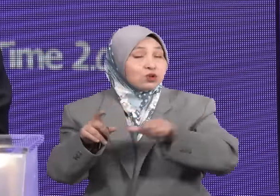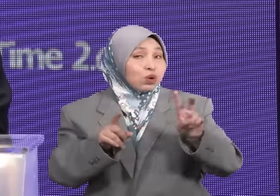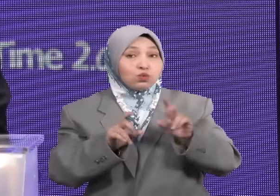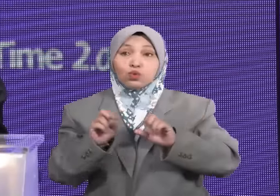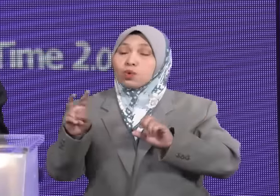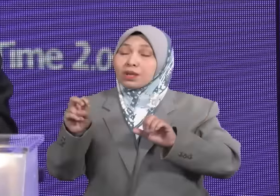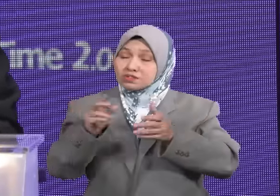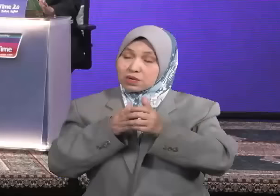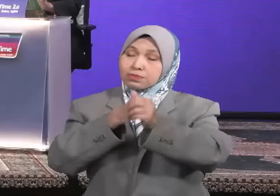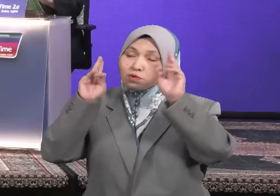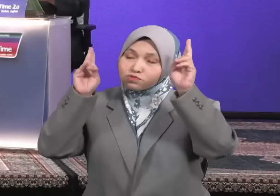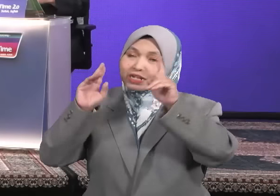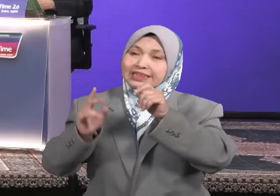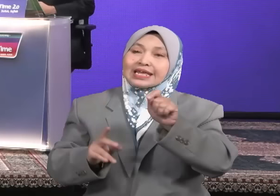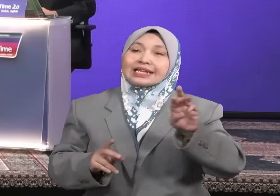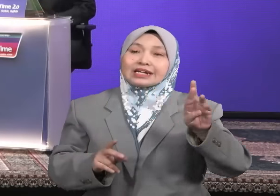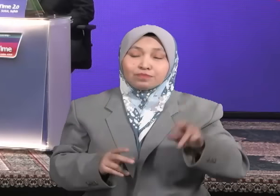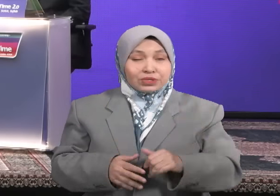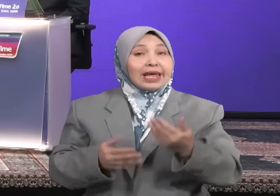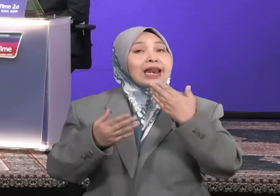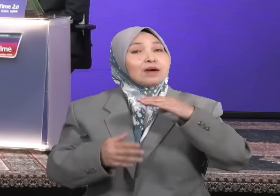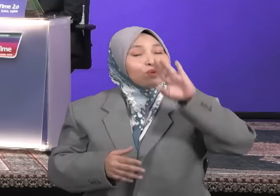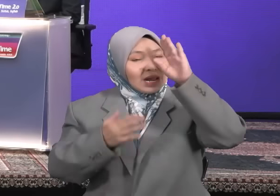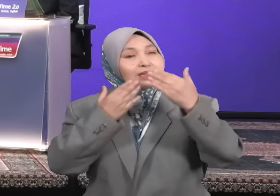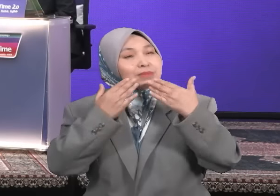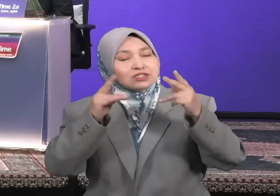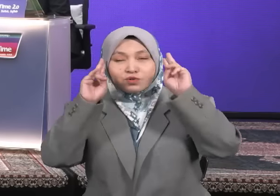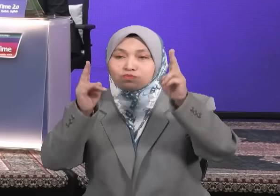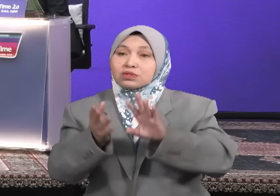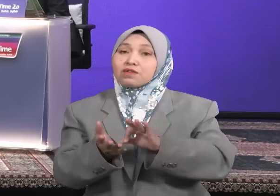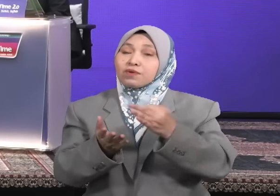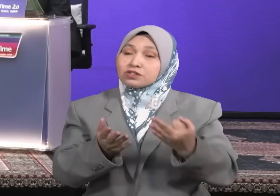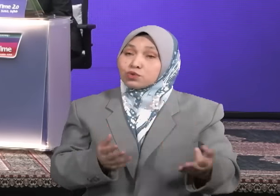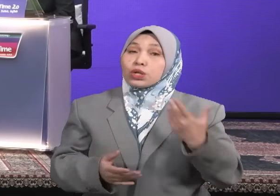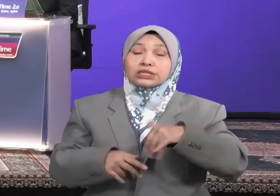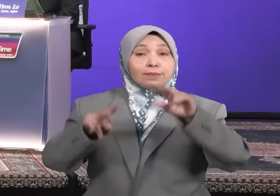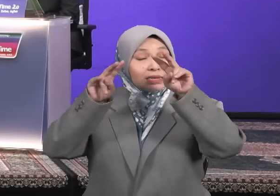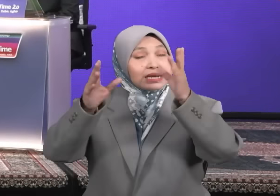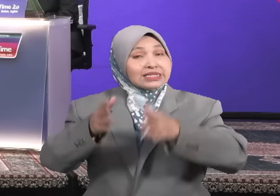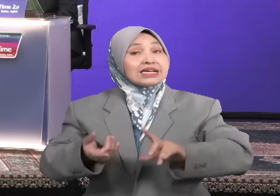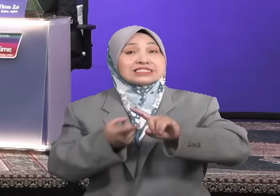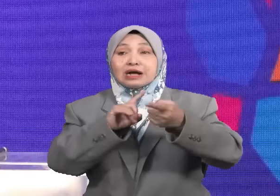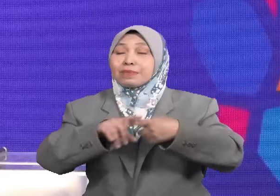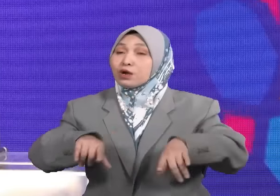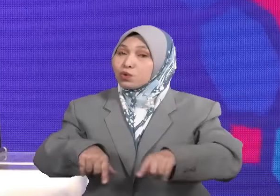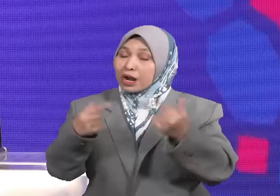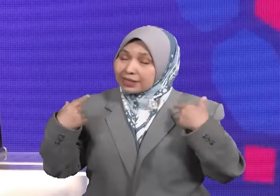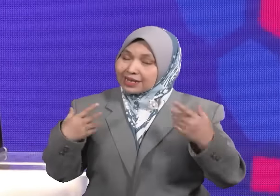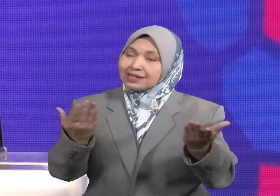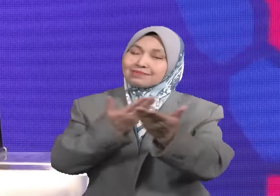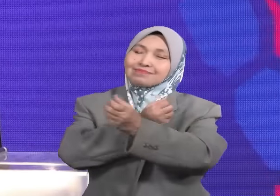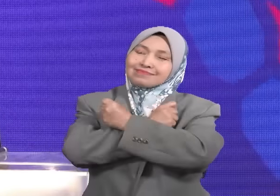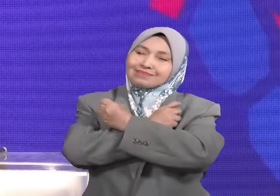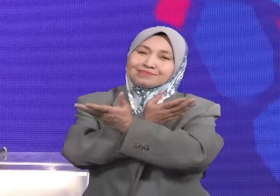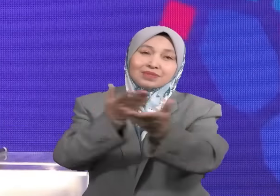Al-Fadhil Ustaz Tirmizi Ali. Sila, Ustaz. Baik, alhamdulillah. Terima kasih Al-Fadhil Ustaz Tuan Fazrul. Penonton-penonton, sahabat-sahabat Al-Quran yang kasih sekalian,